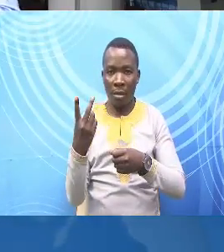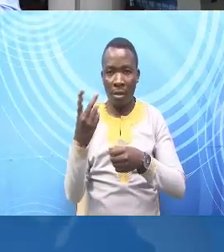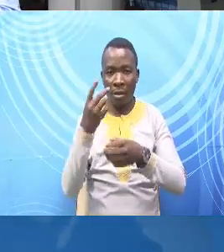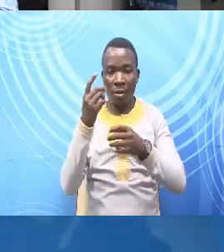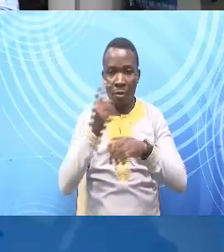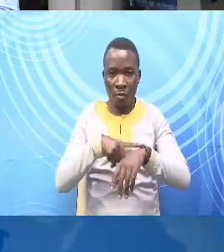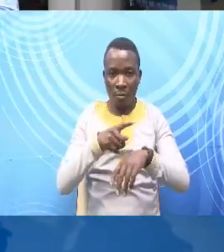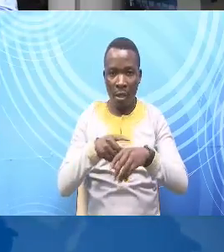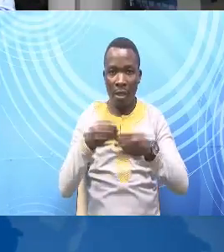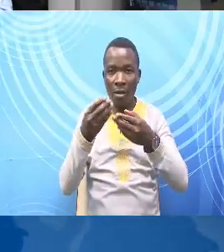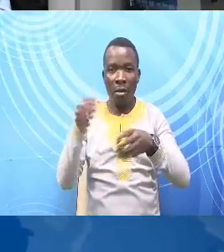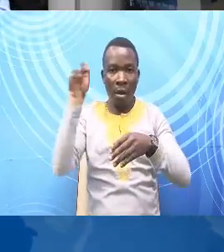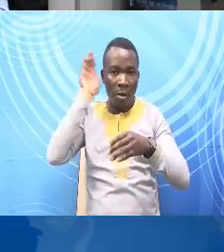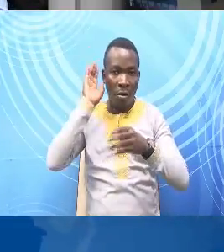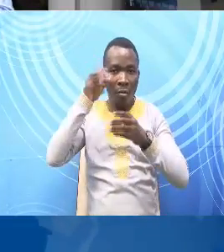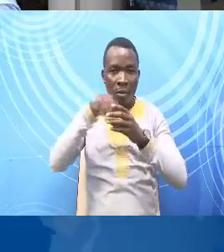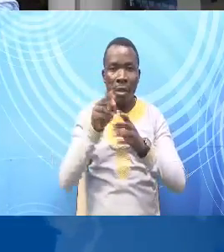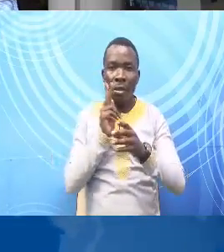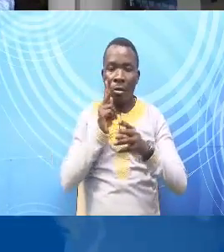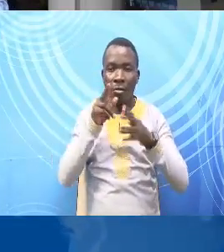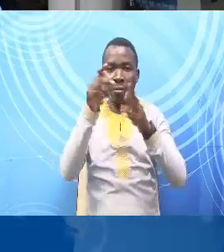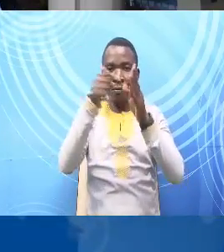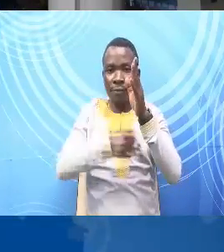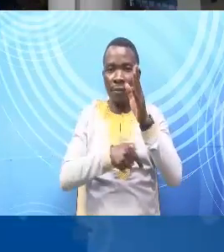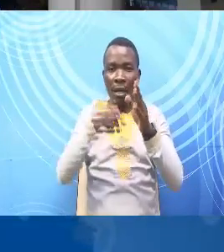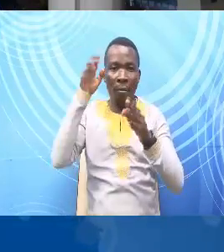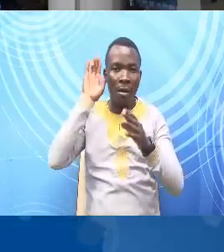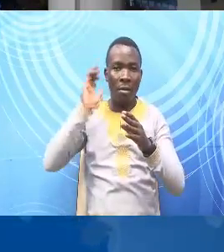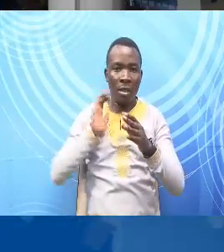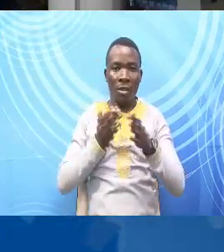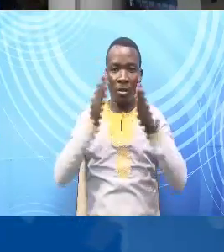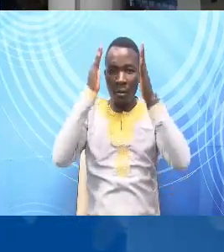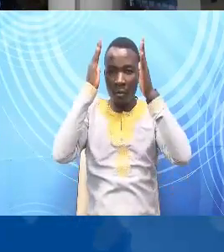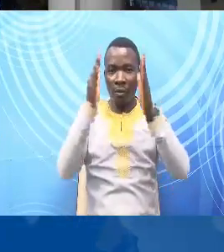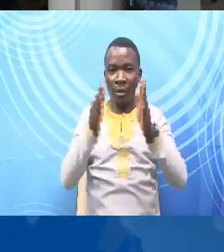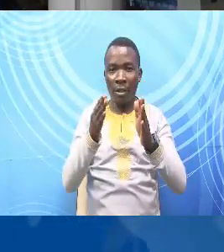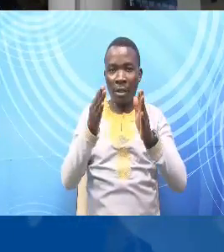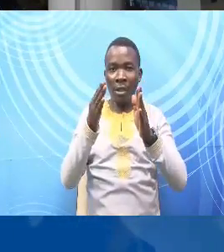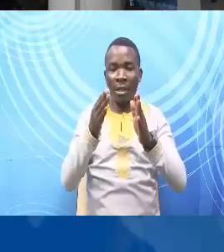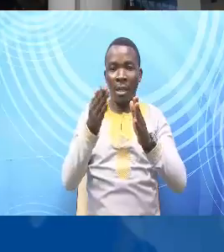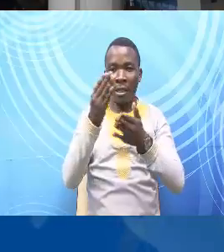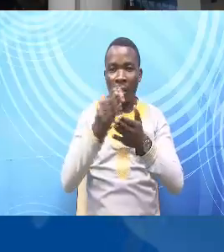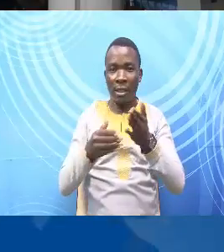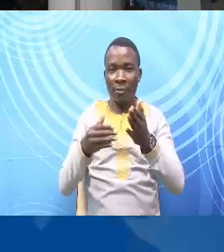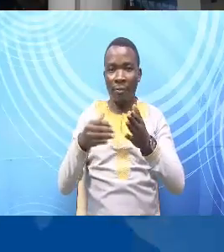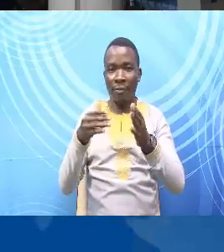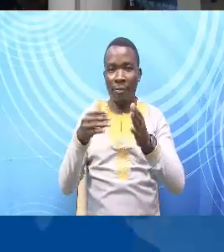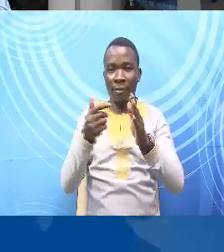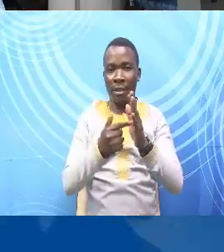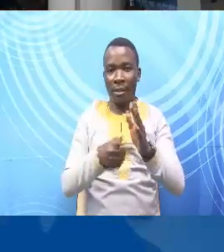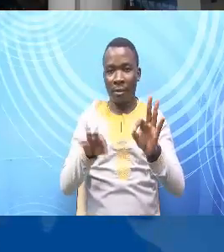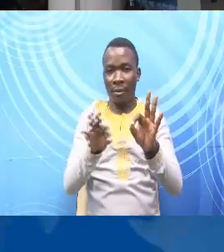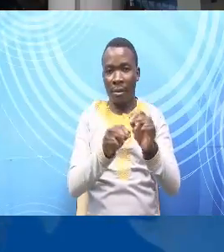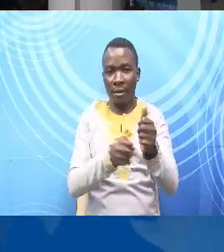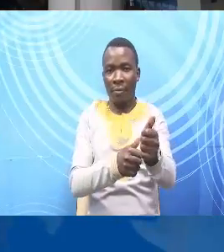tujye kugeza amakuru mu Kinyarwanda ku buryo burambuye amakuru yacu araza kuba afite hamwe muri aya makuru tujye kubageza